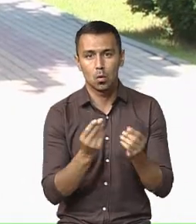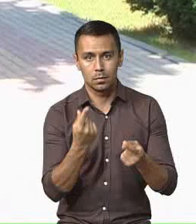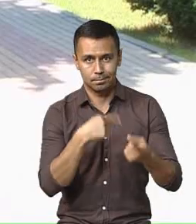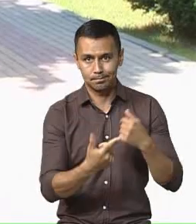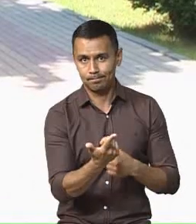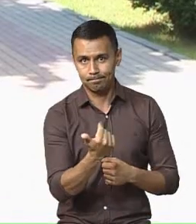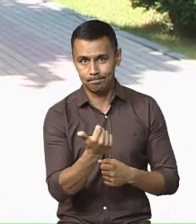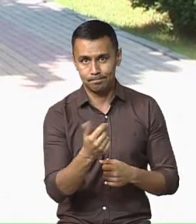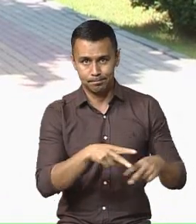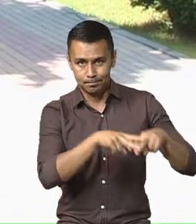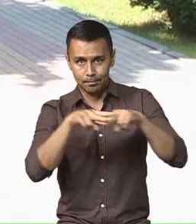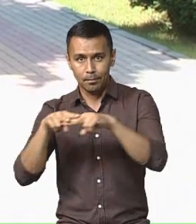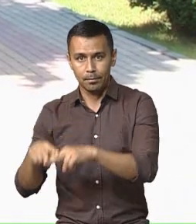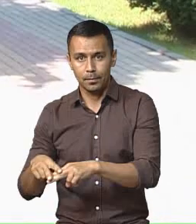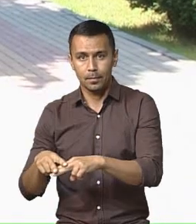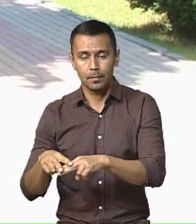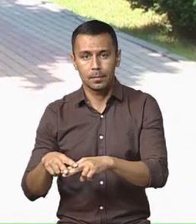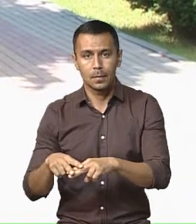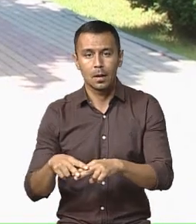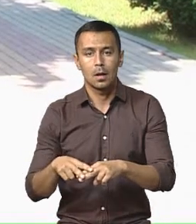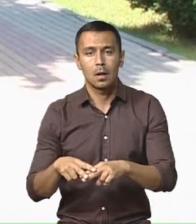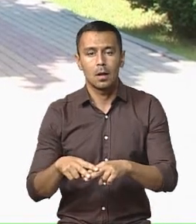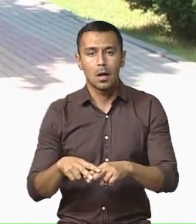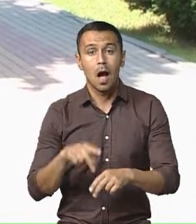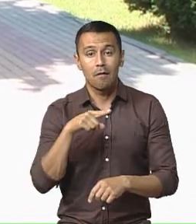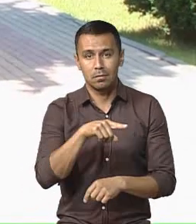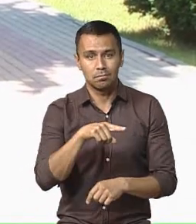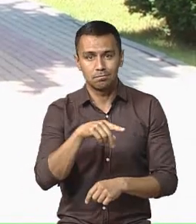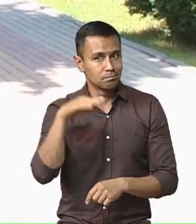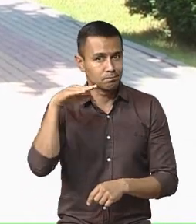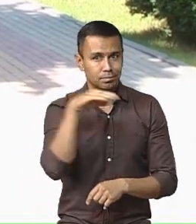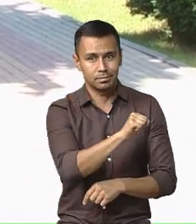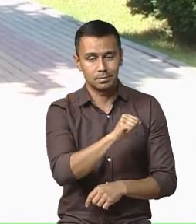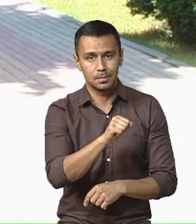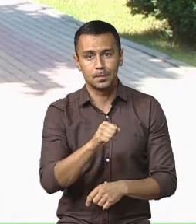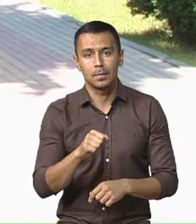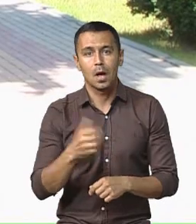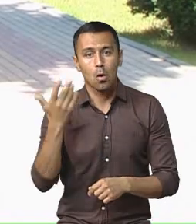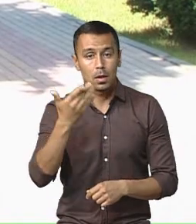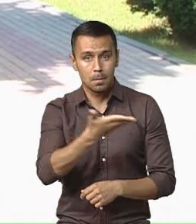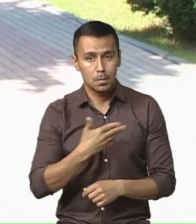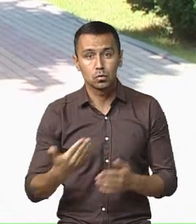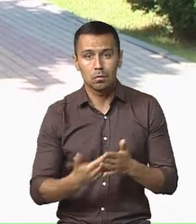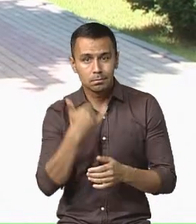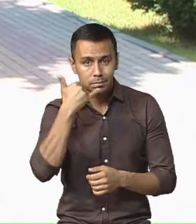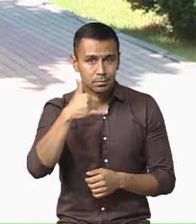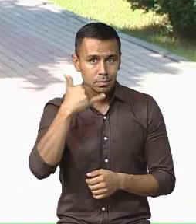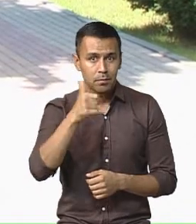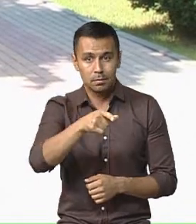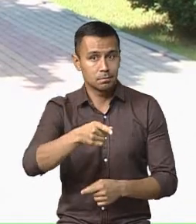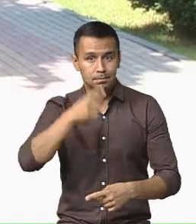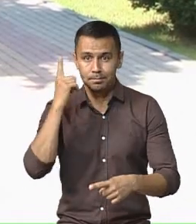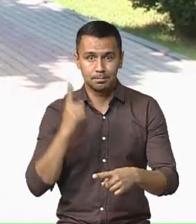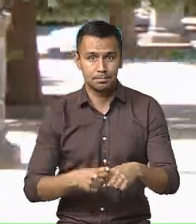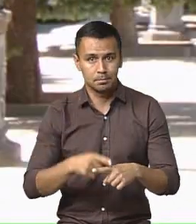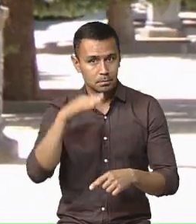нам перекинув на картку ту суму, яку ми йому скинули. Ну, звісно, він цього не зробив. І потім, коли ми йому телефонували, він слухавку